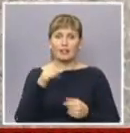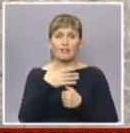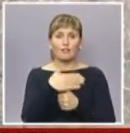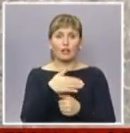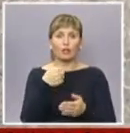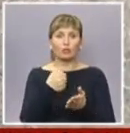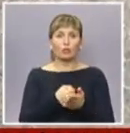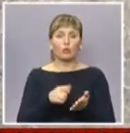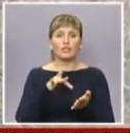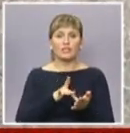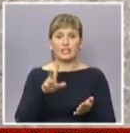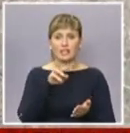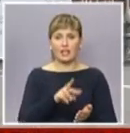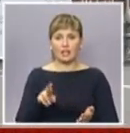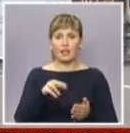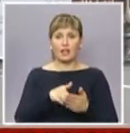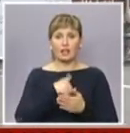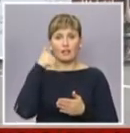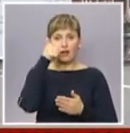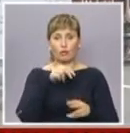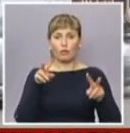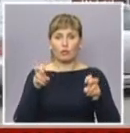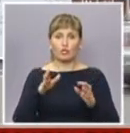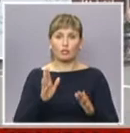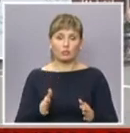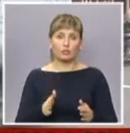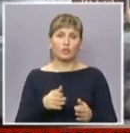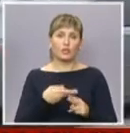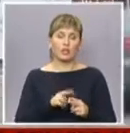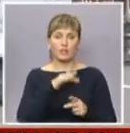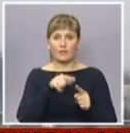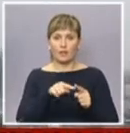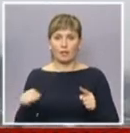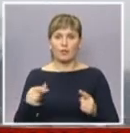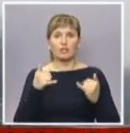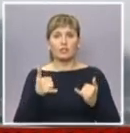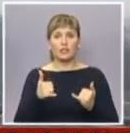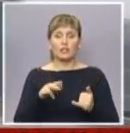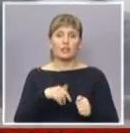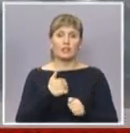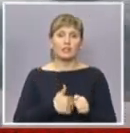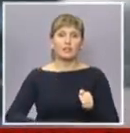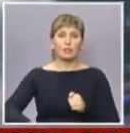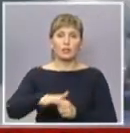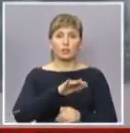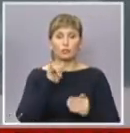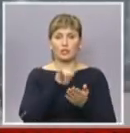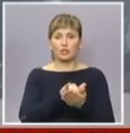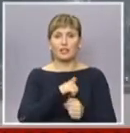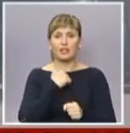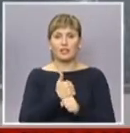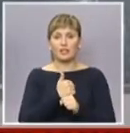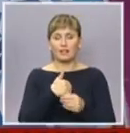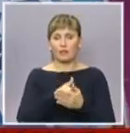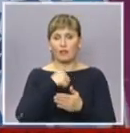до середины января. При этом новогодняя тематика будет им сопутствовать все это время. Уже сейчас на основных площадях установили главный атрибут